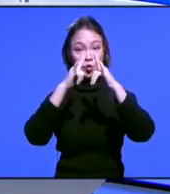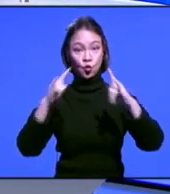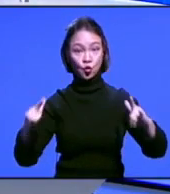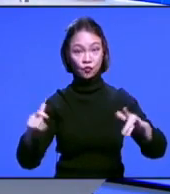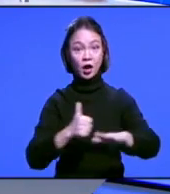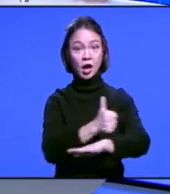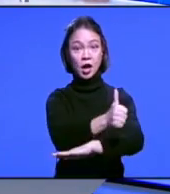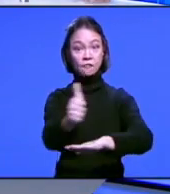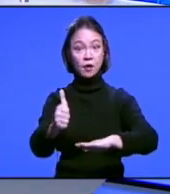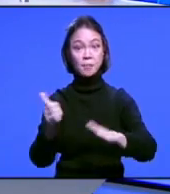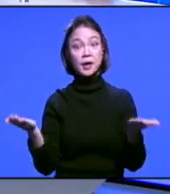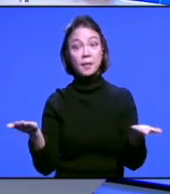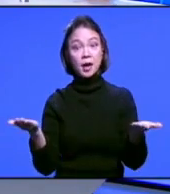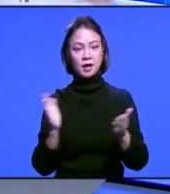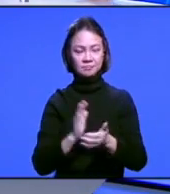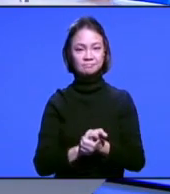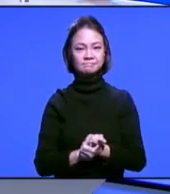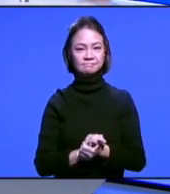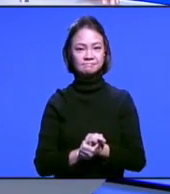Arafah? Silakan Doni.